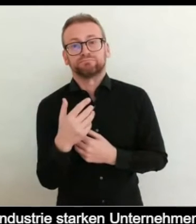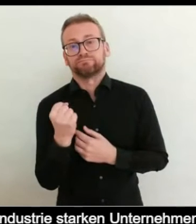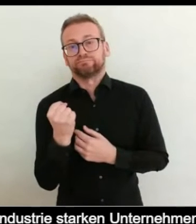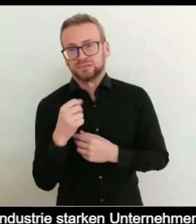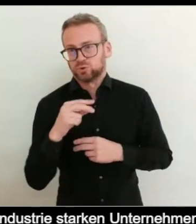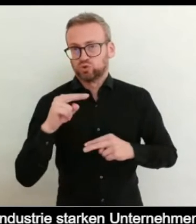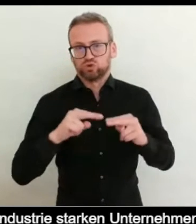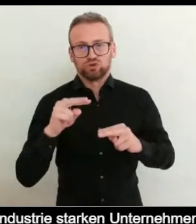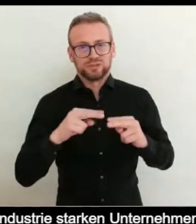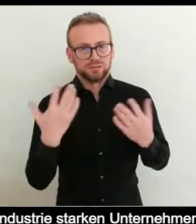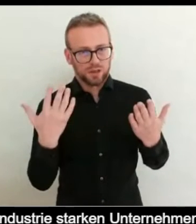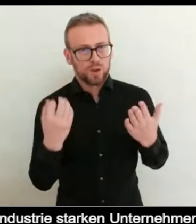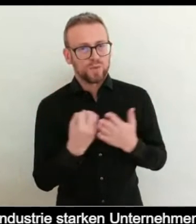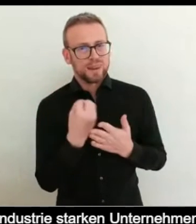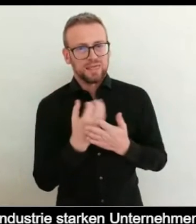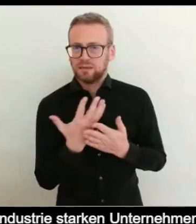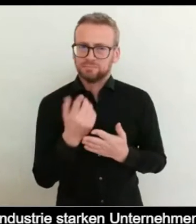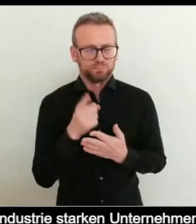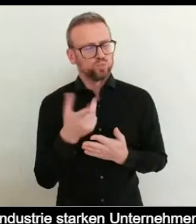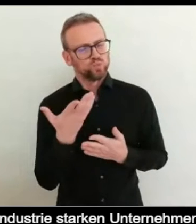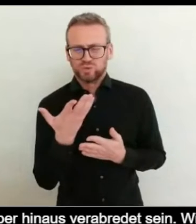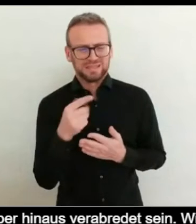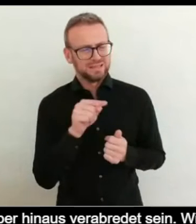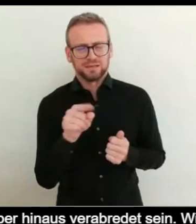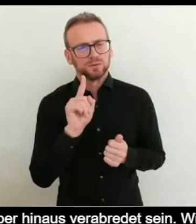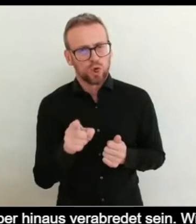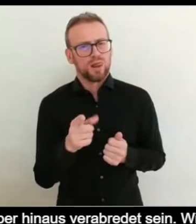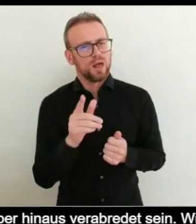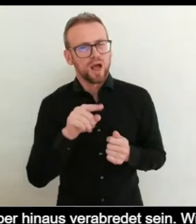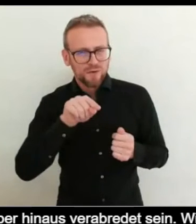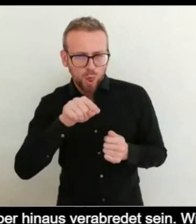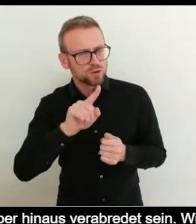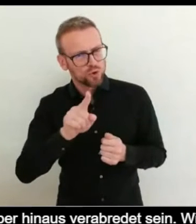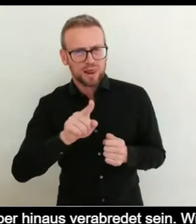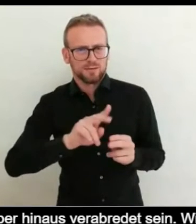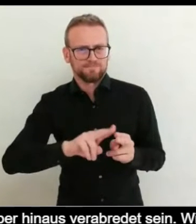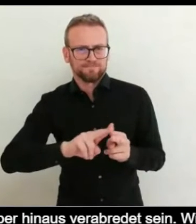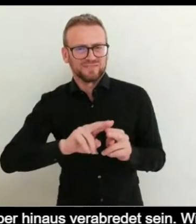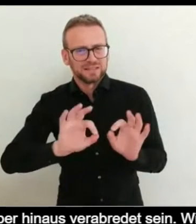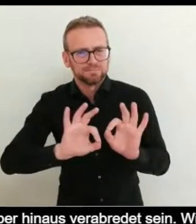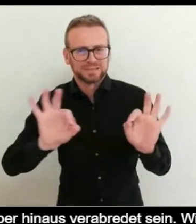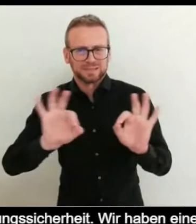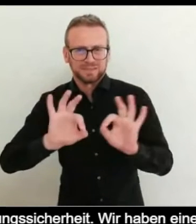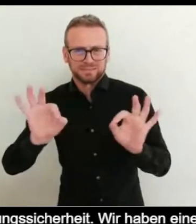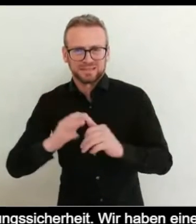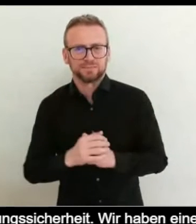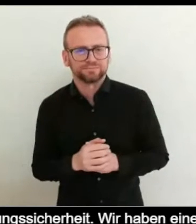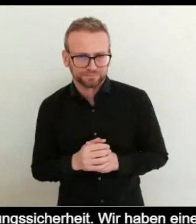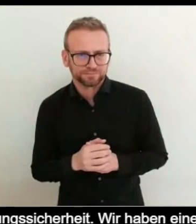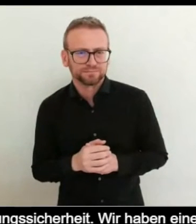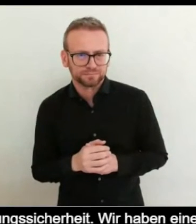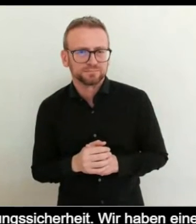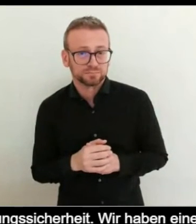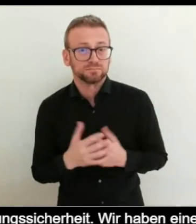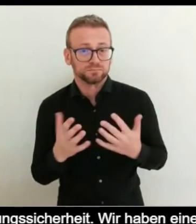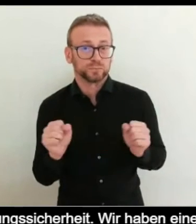Flächen, die stark geschädigt worden sind durch Trockenheit und Brockenkäfer, 9000 Hektar. Wir gehen den Weg, den andere, ich glaube auch